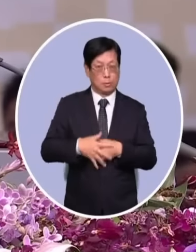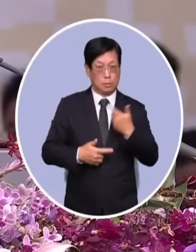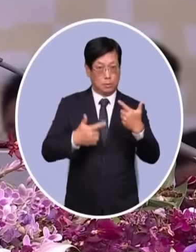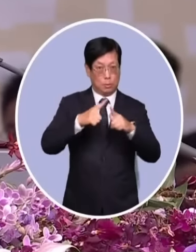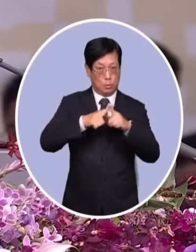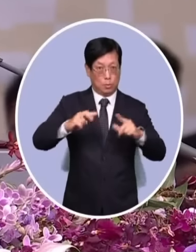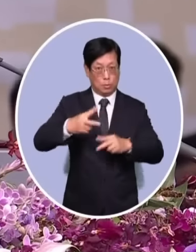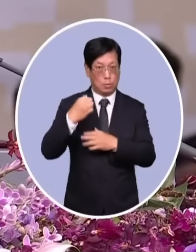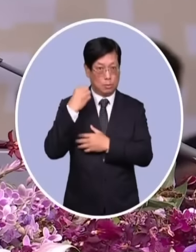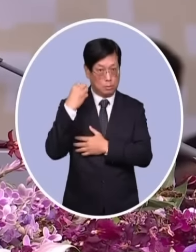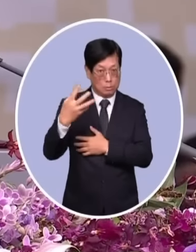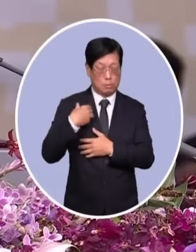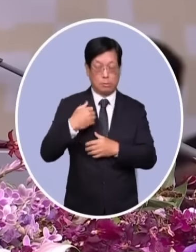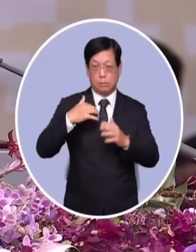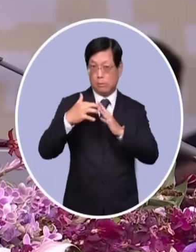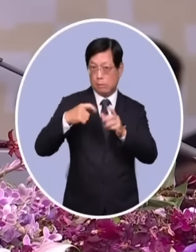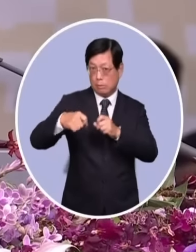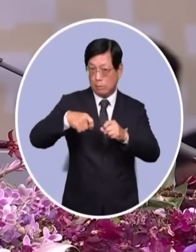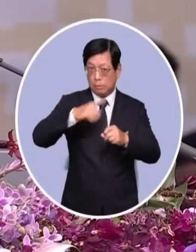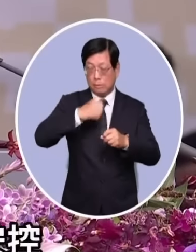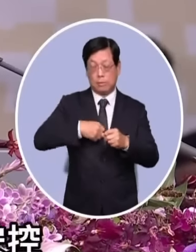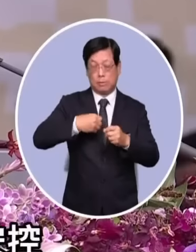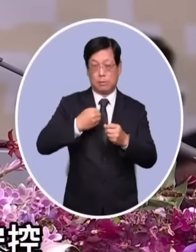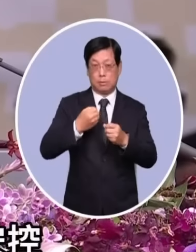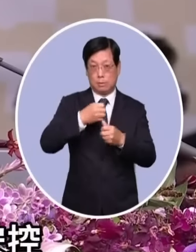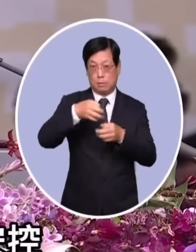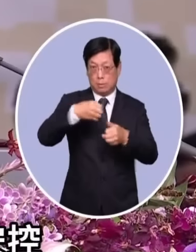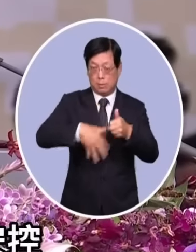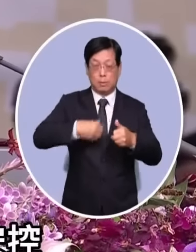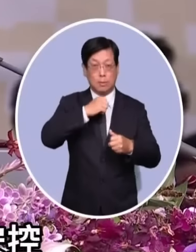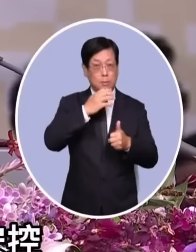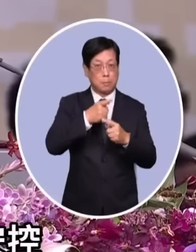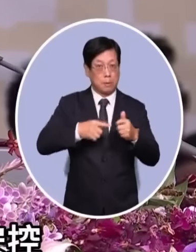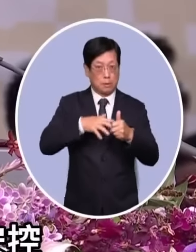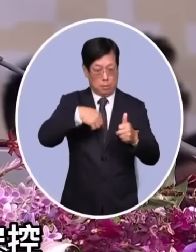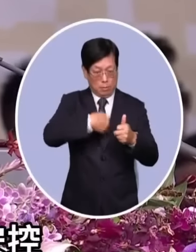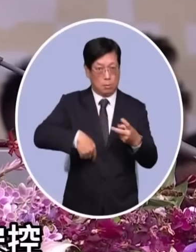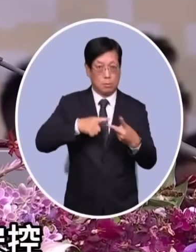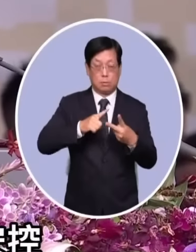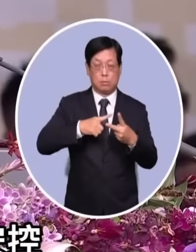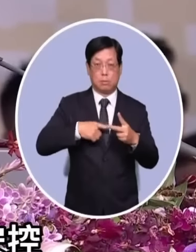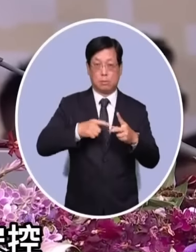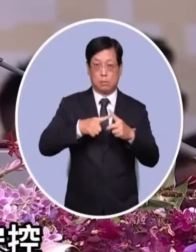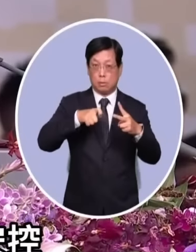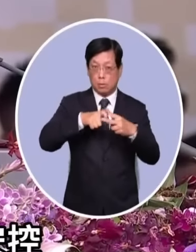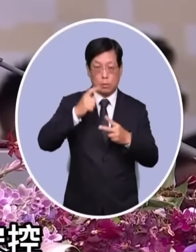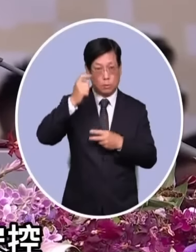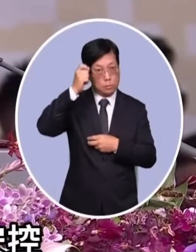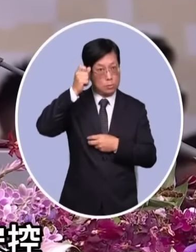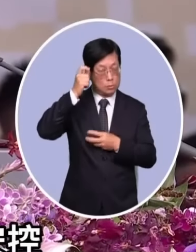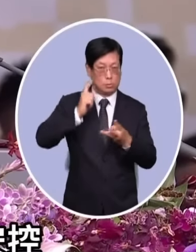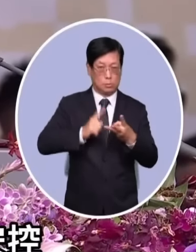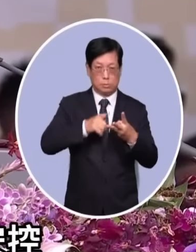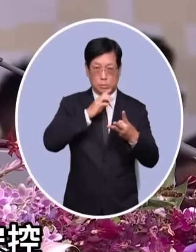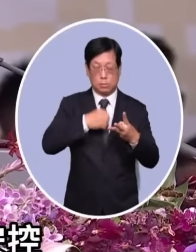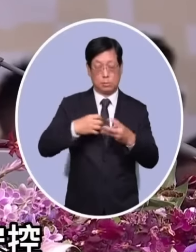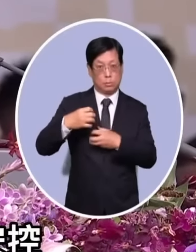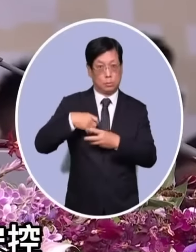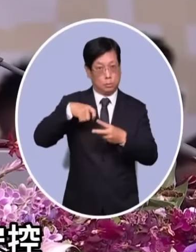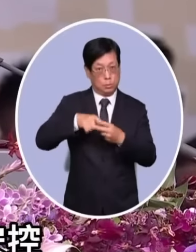核心战略产业之外，台湾的半导体、人工智慧、军工、